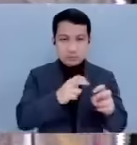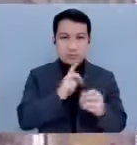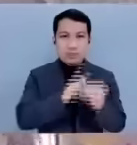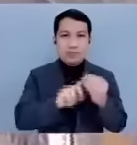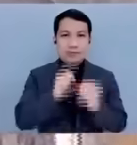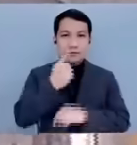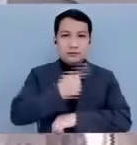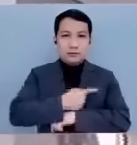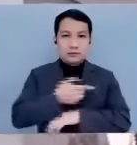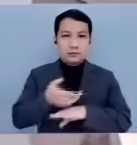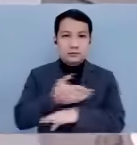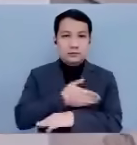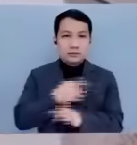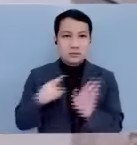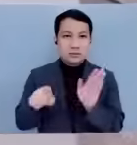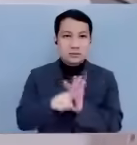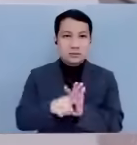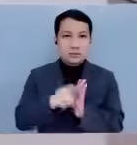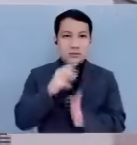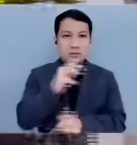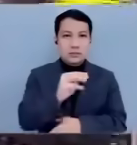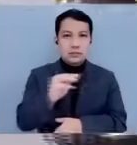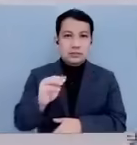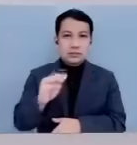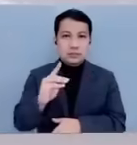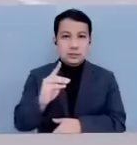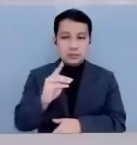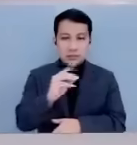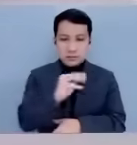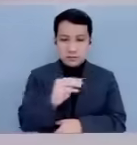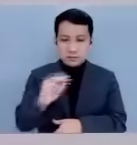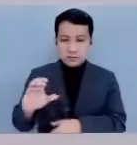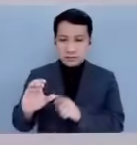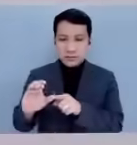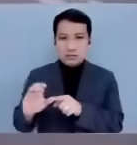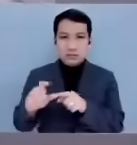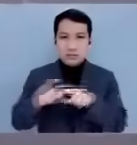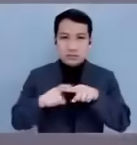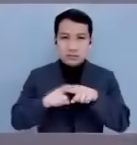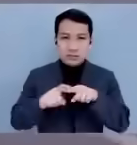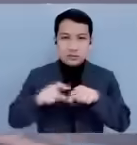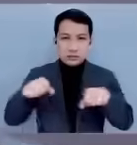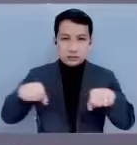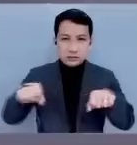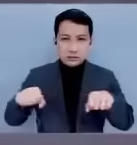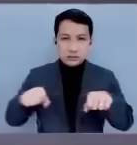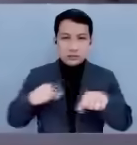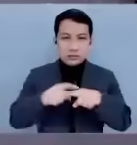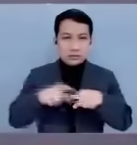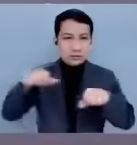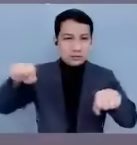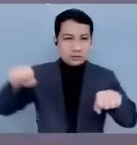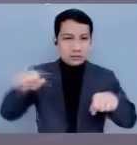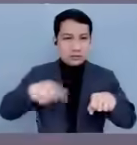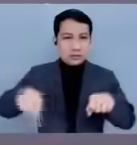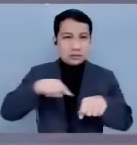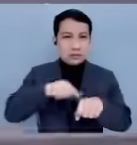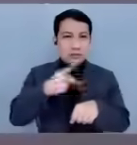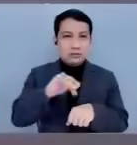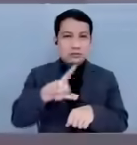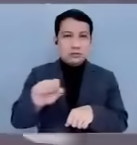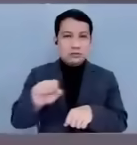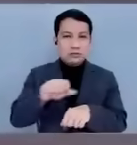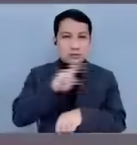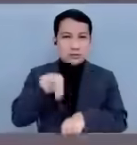matapos pagbawalan ng Metro Manila Council kahapon ang mga e-bike, e-trike at maging mga tricycle kuliglig sa mga national roads sa